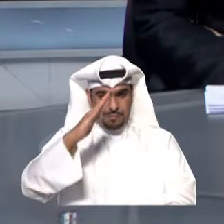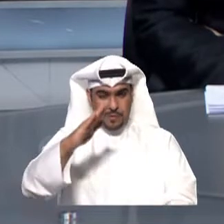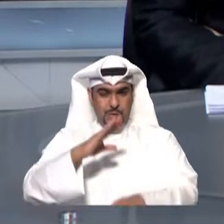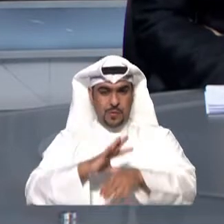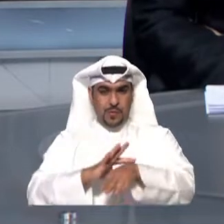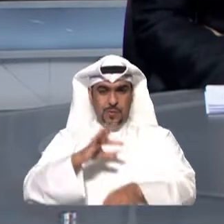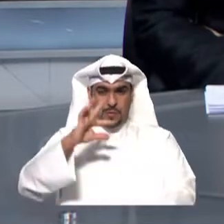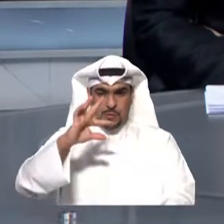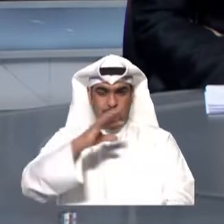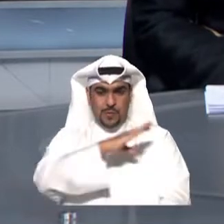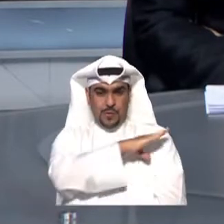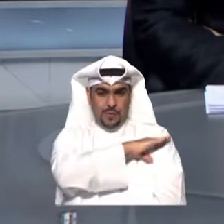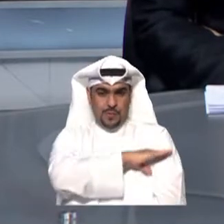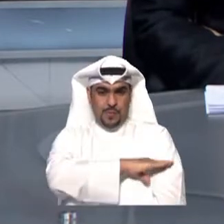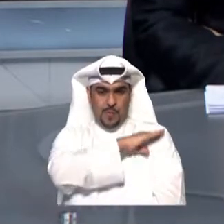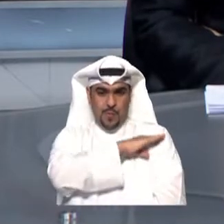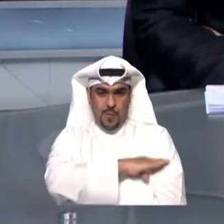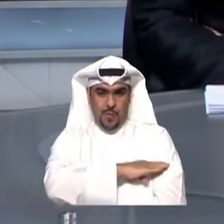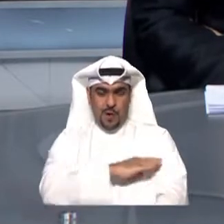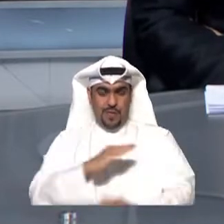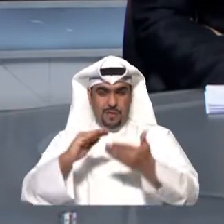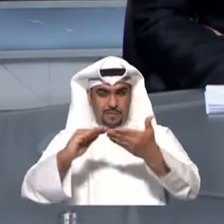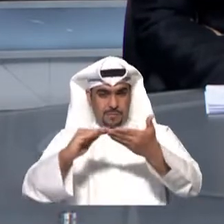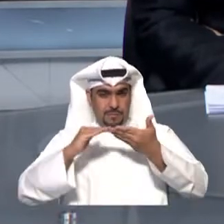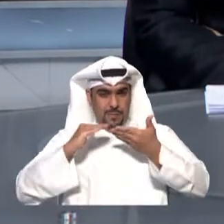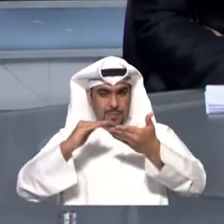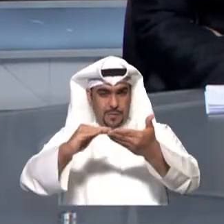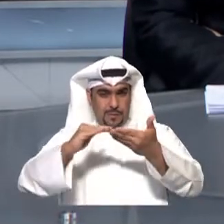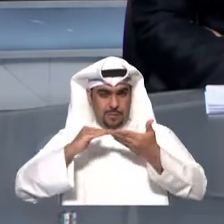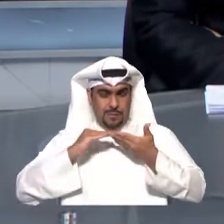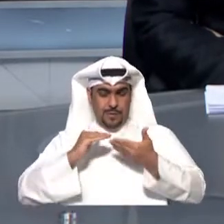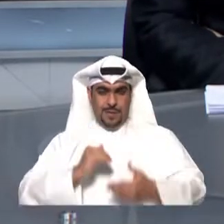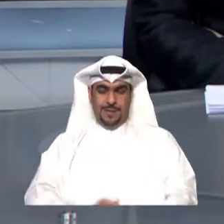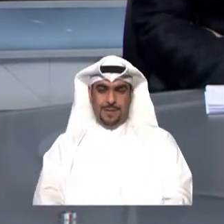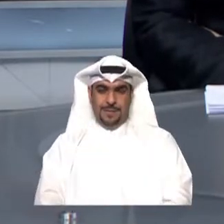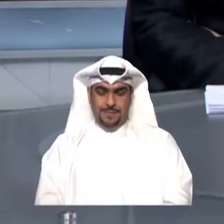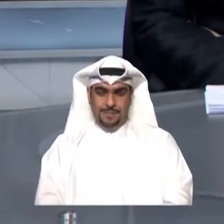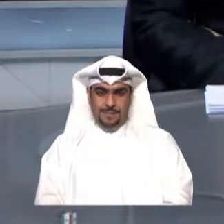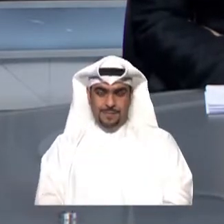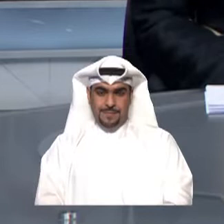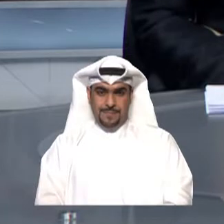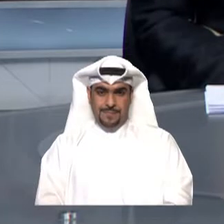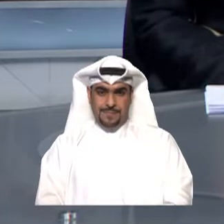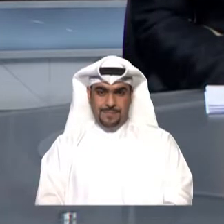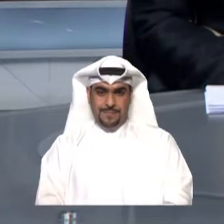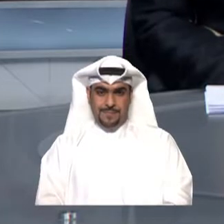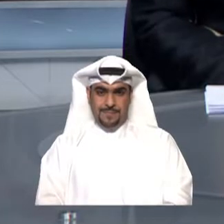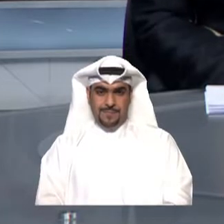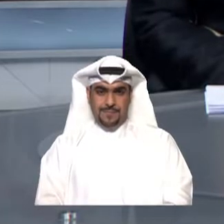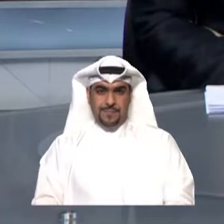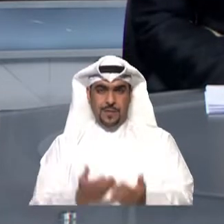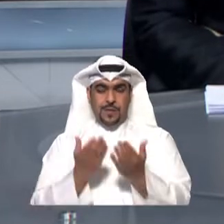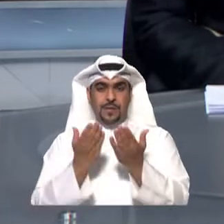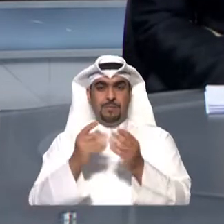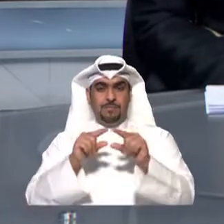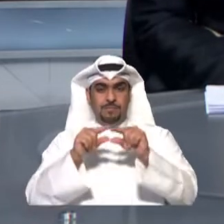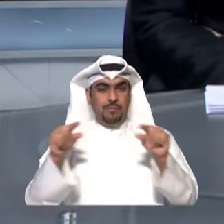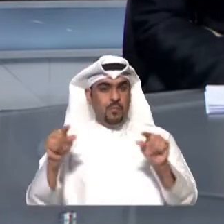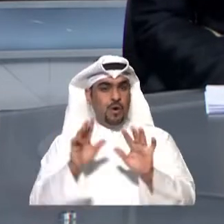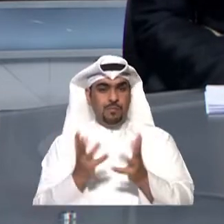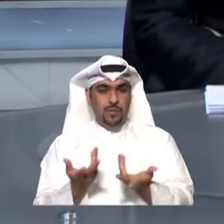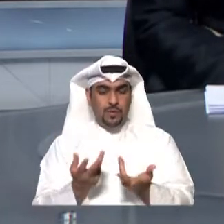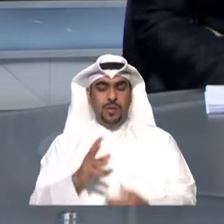بهم وبرعايتهم منذ بدء تلقي اللقاح وحتى نهايته. إذن رافعين شعار